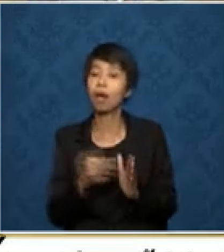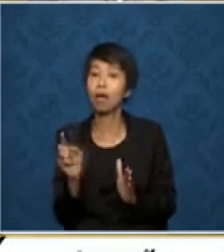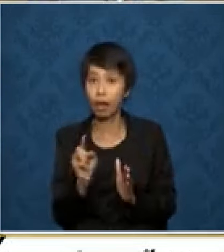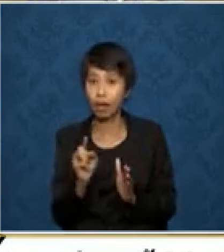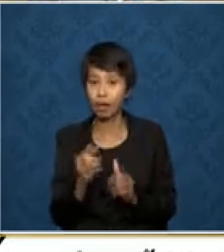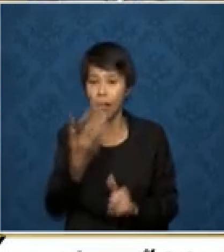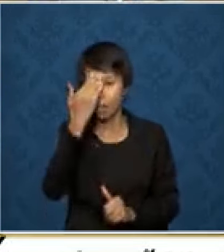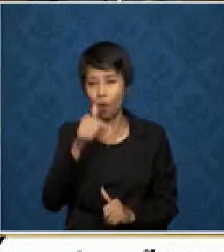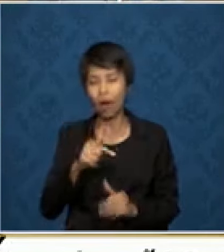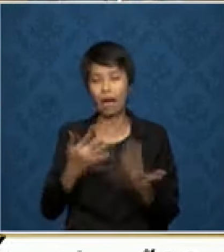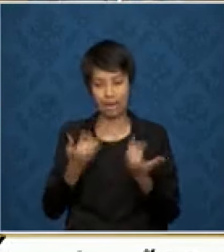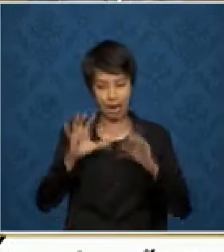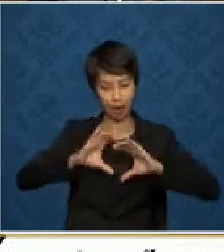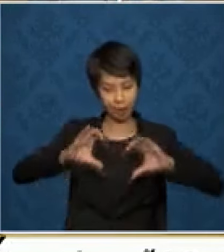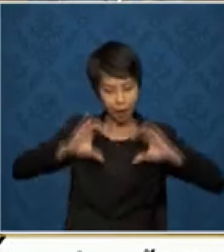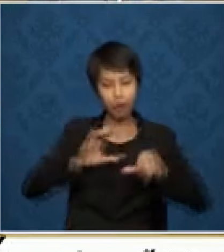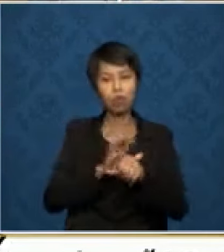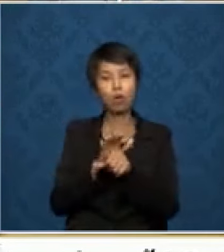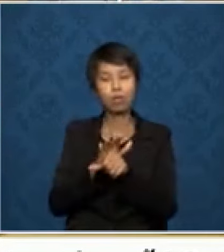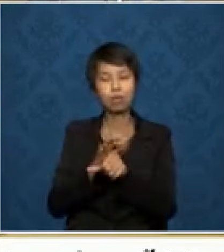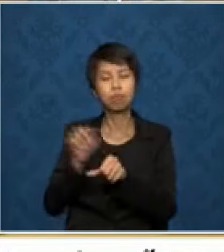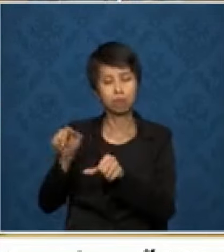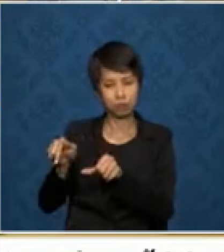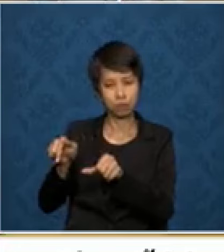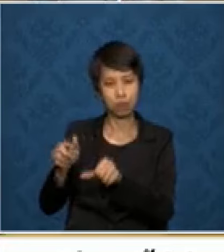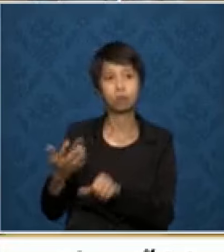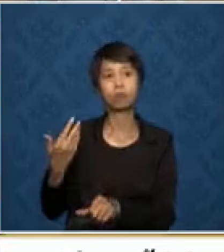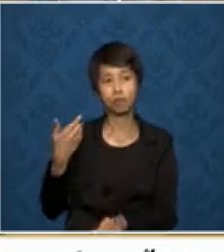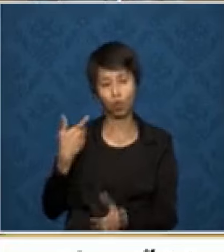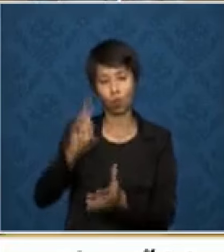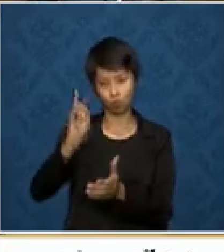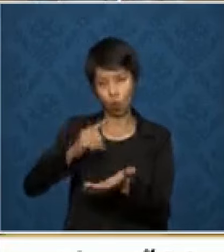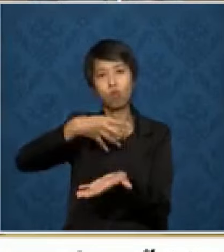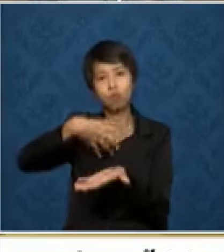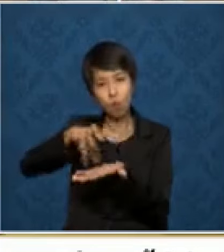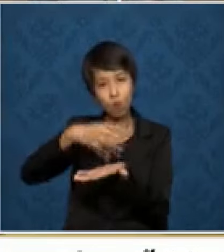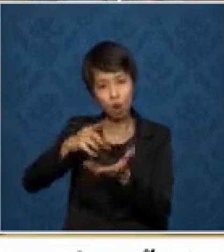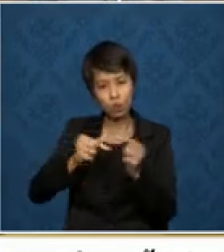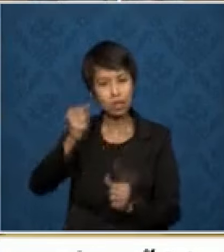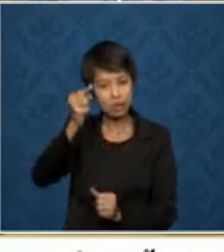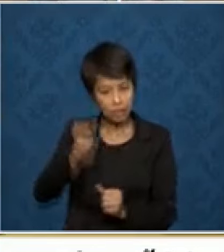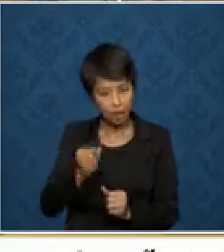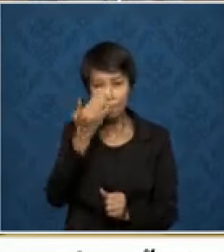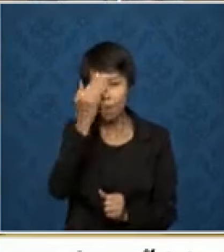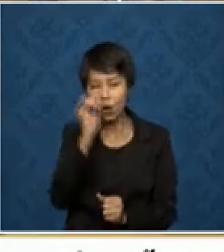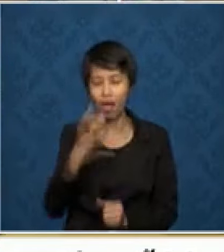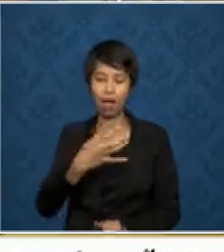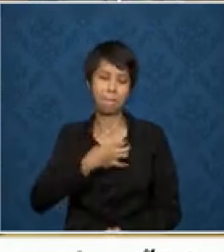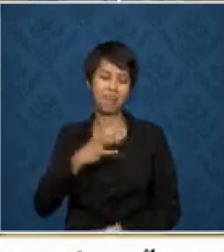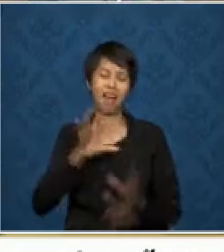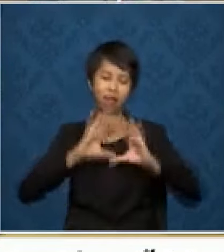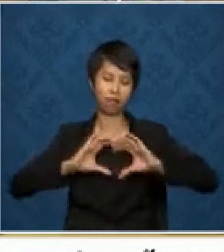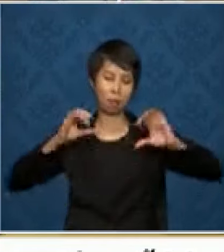มาปั๊บมันมีปัจจัยเกื้อหนุนต้องพูดเพราะไม่อยากให้นายกรัฐมนตรีและรัฐบาลหลง